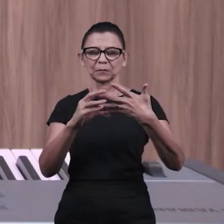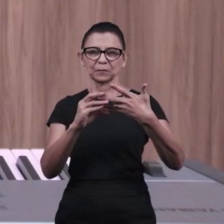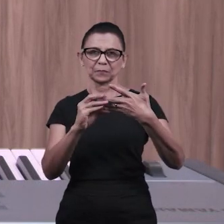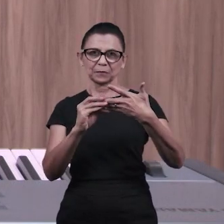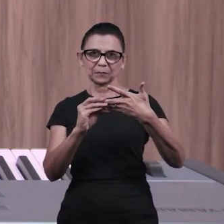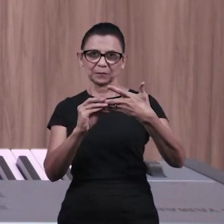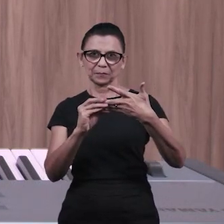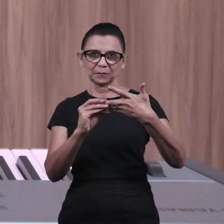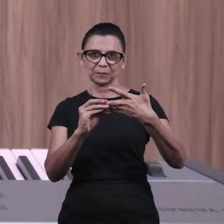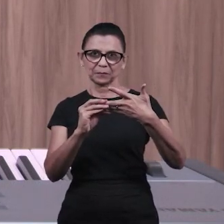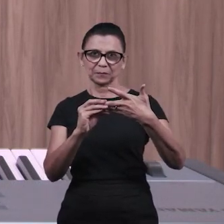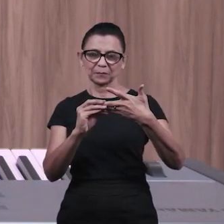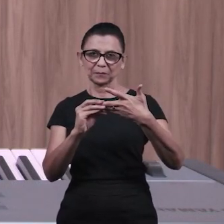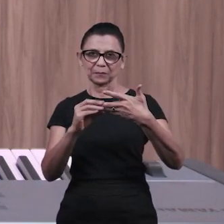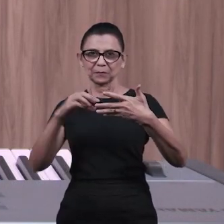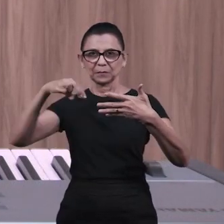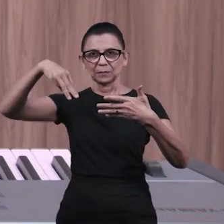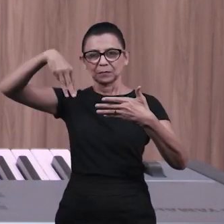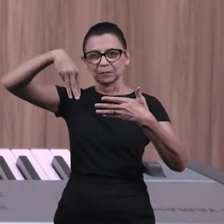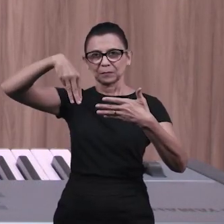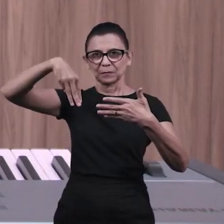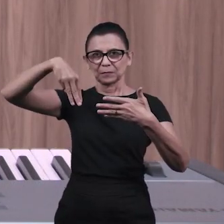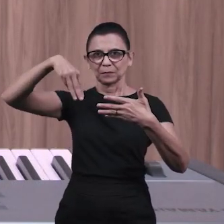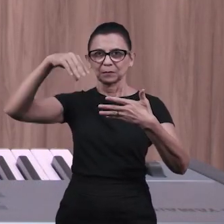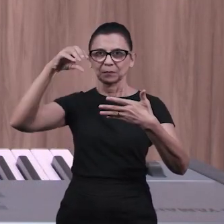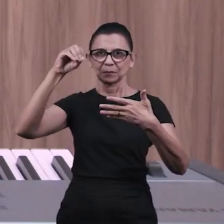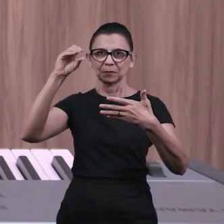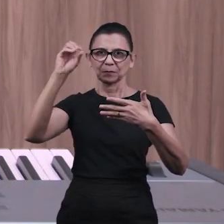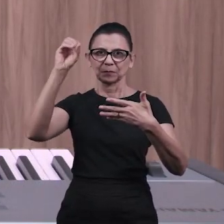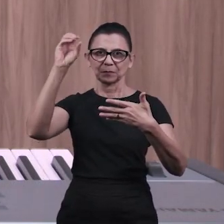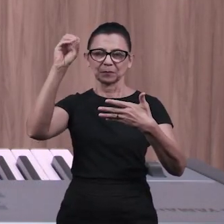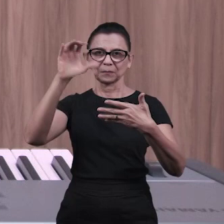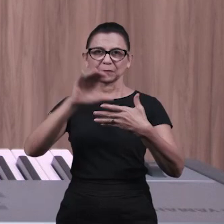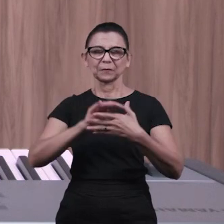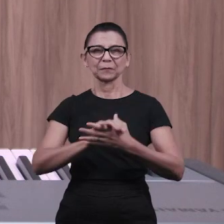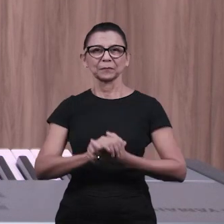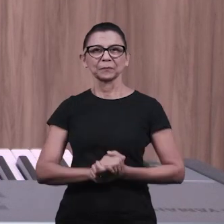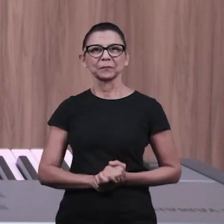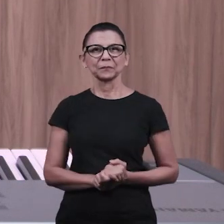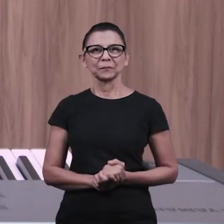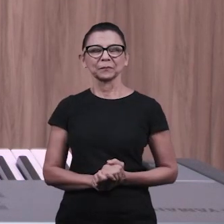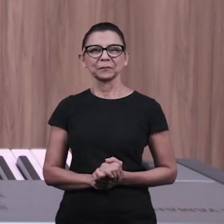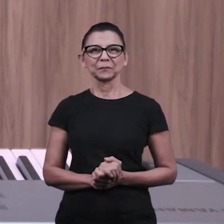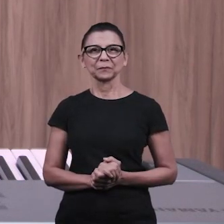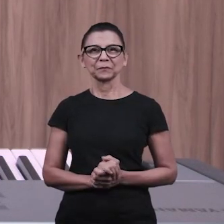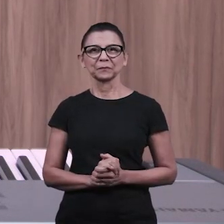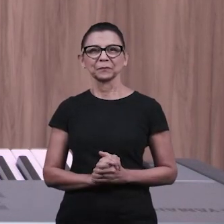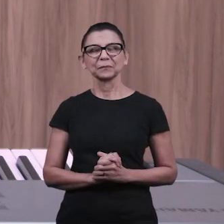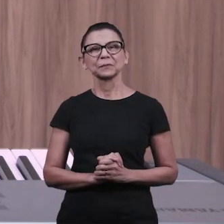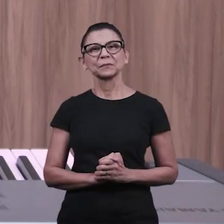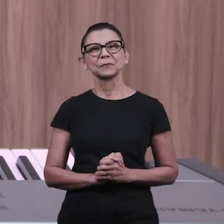l'accord Mi majeur, chiffre E. Et nous avons déjà appris l'accord La